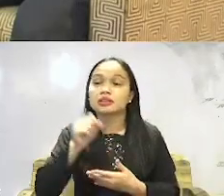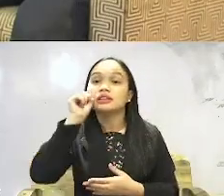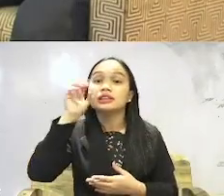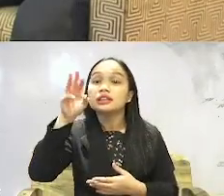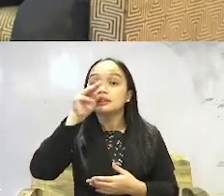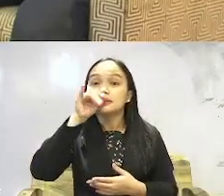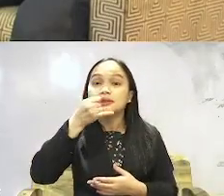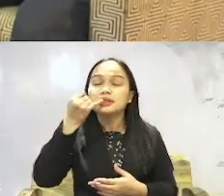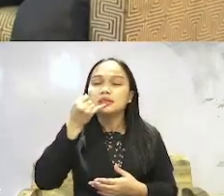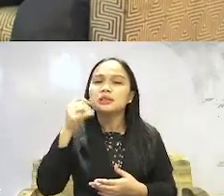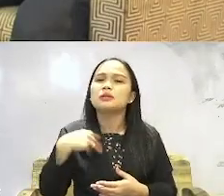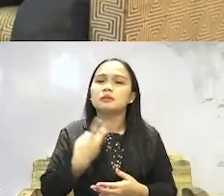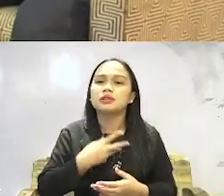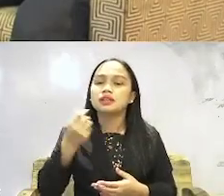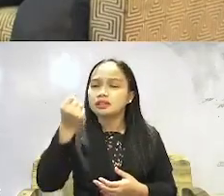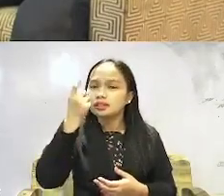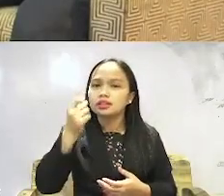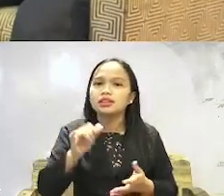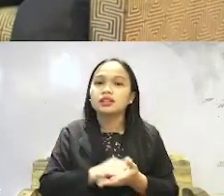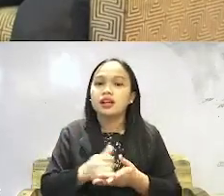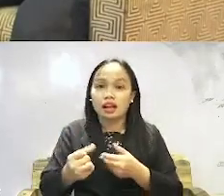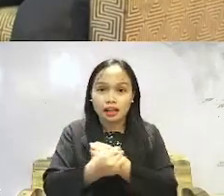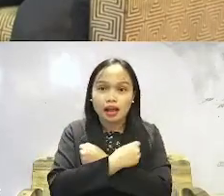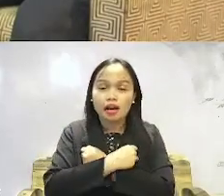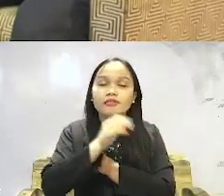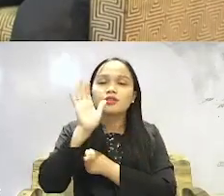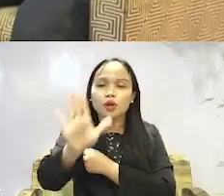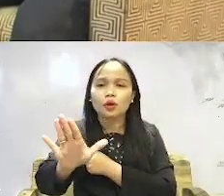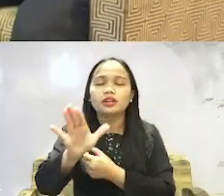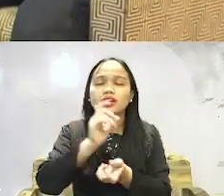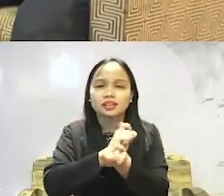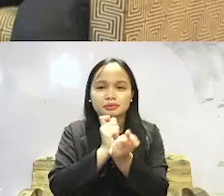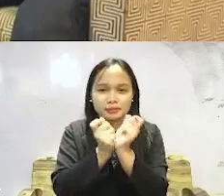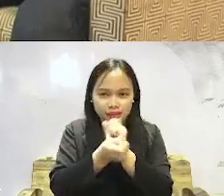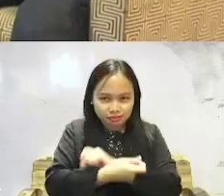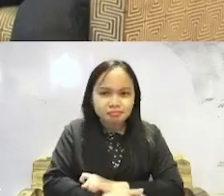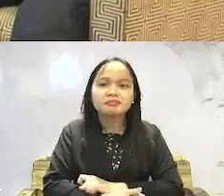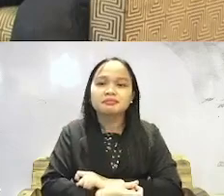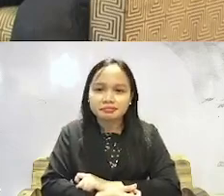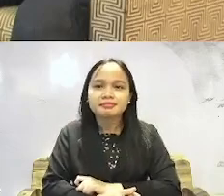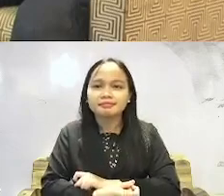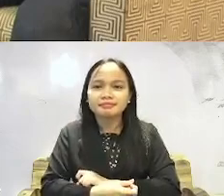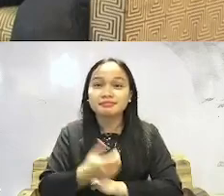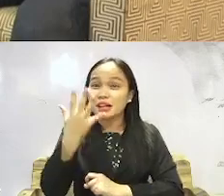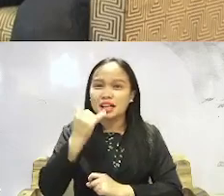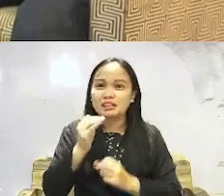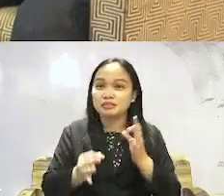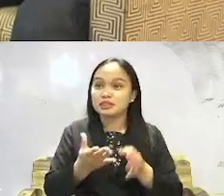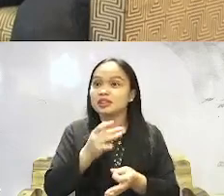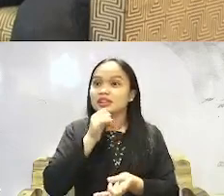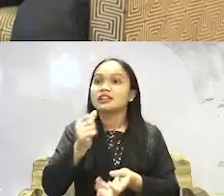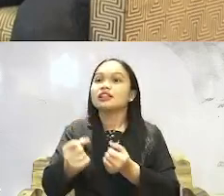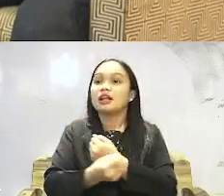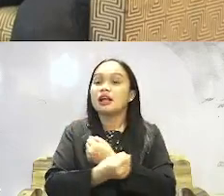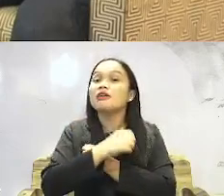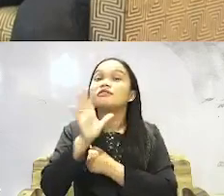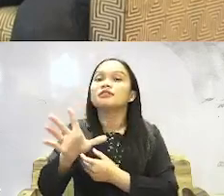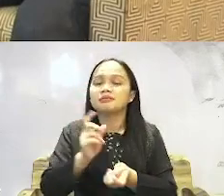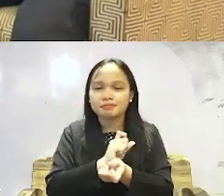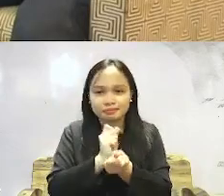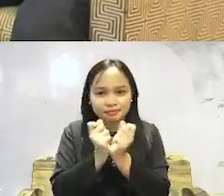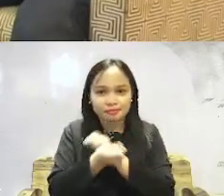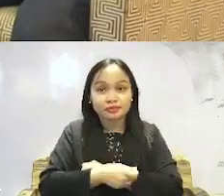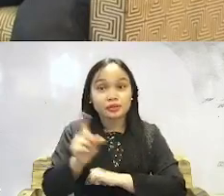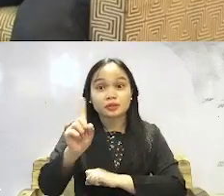noon, sabi niya, love your transformation. Yes. Kasi pag hindi mo minahal yung transformation mo, ito